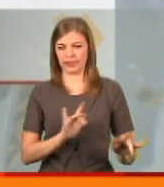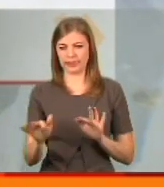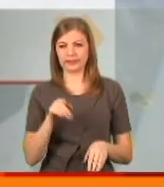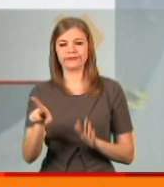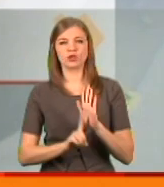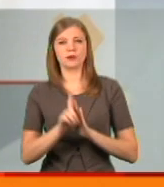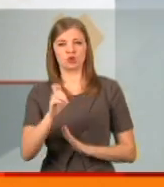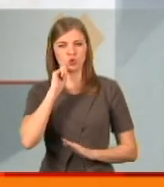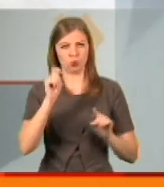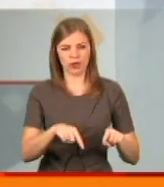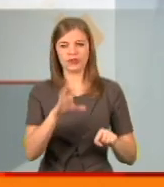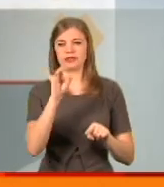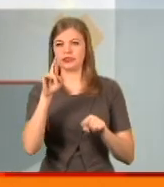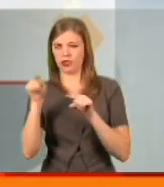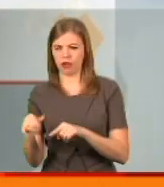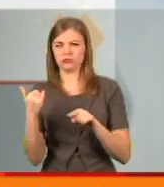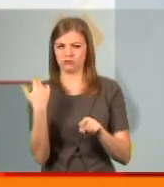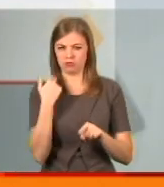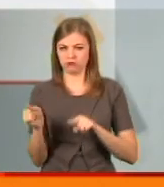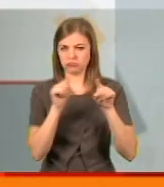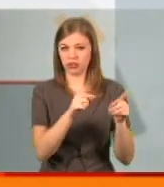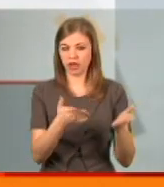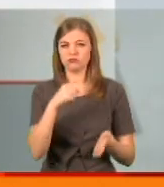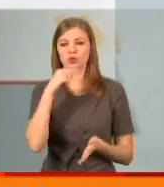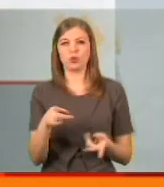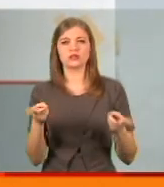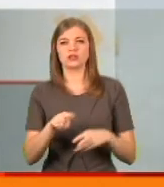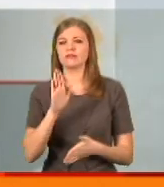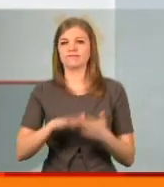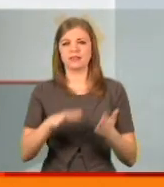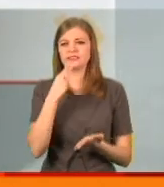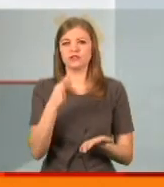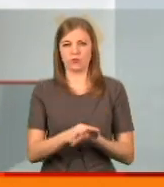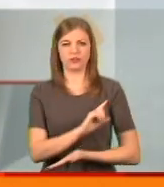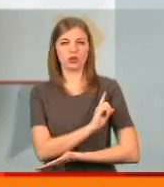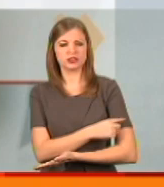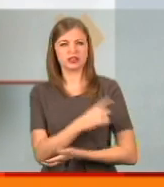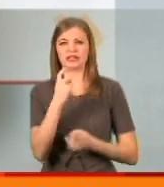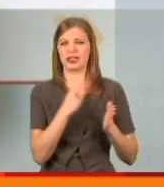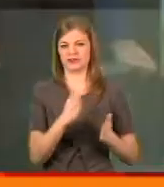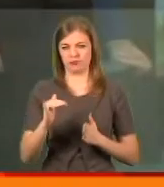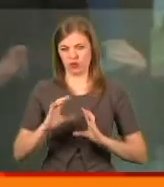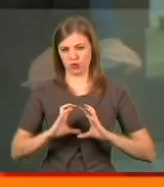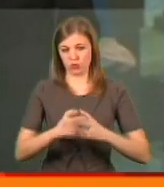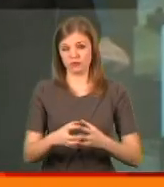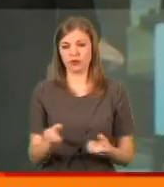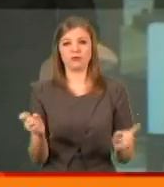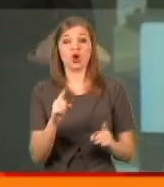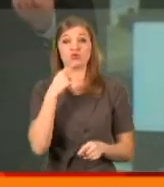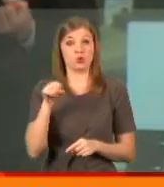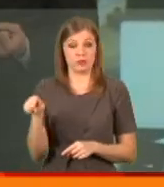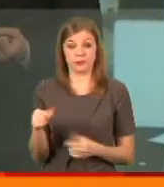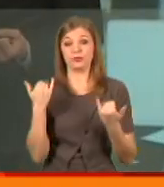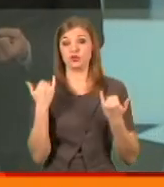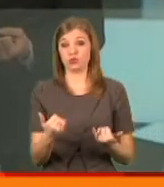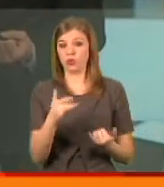Вони починали з України, Сирії, а тепер Велика Британія. Росія залишається безвідповідальною силою нестабільності у світі. А що ж Росія?